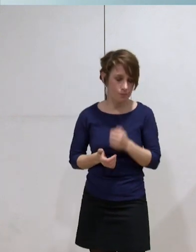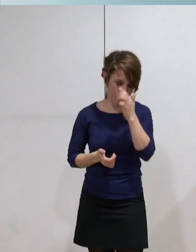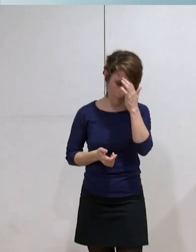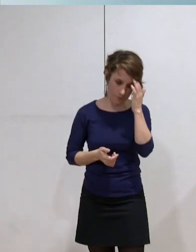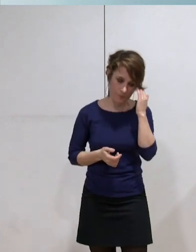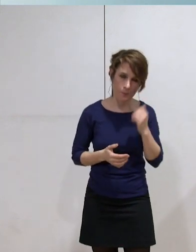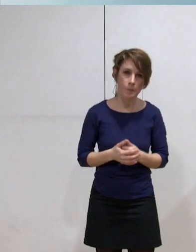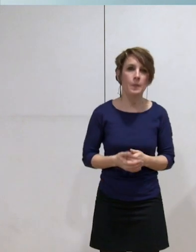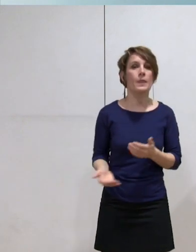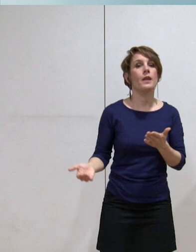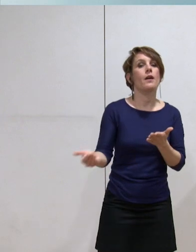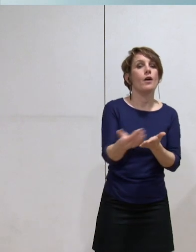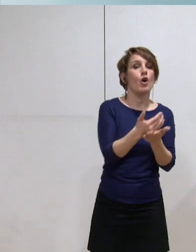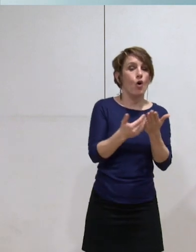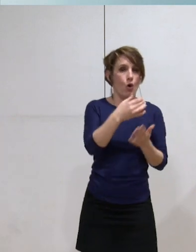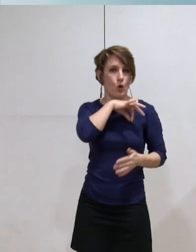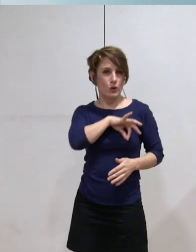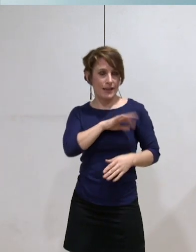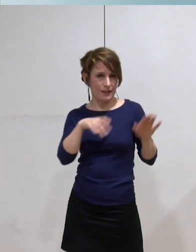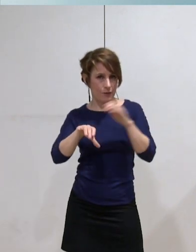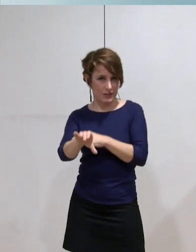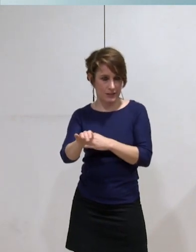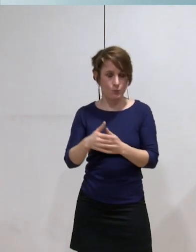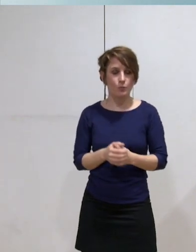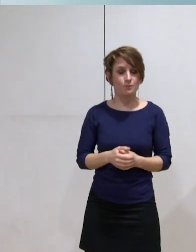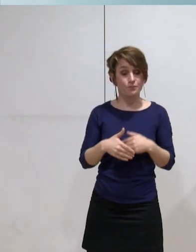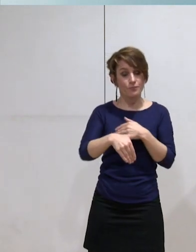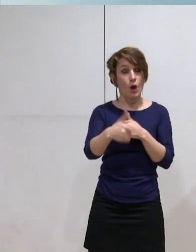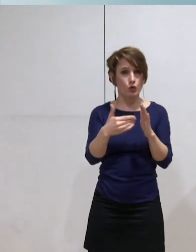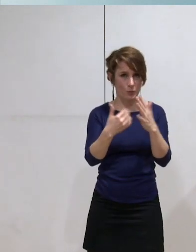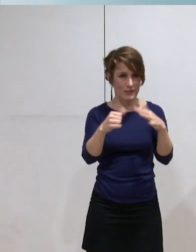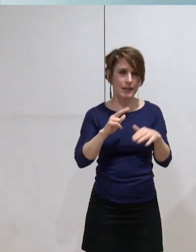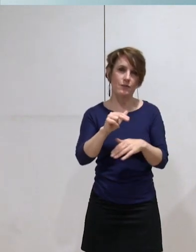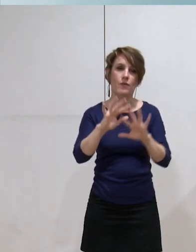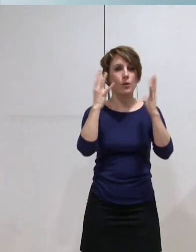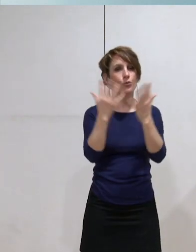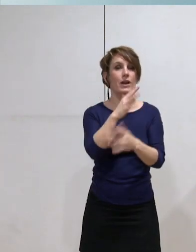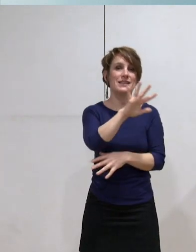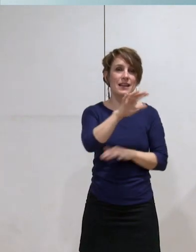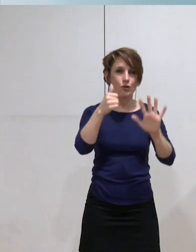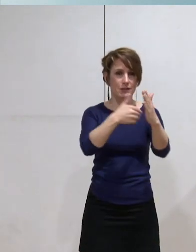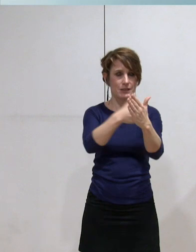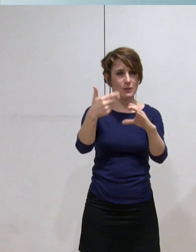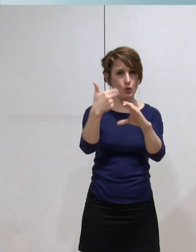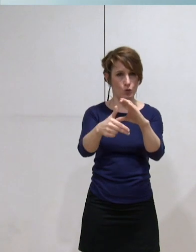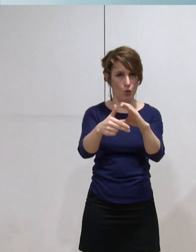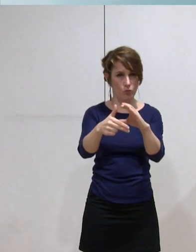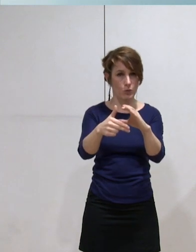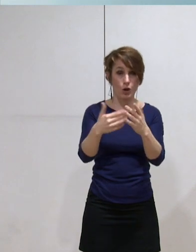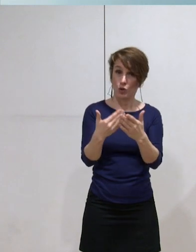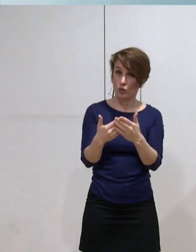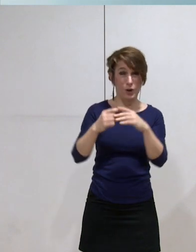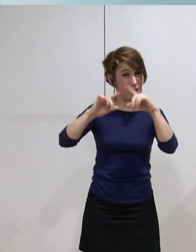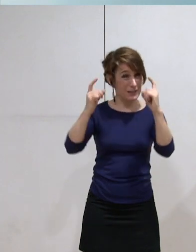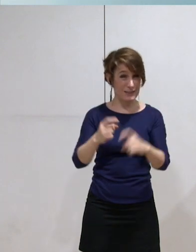les recettes d'investissement pour 2016 s'élèveront à 56 millions d'euros elle diminue de plus de